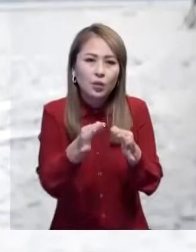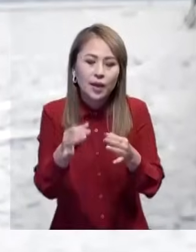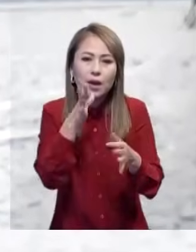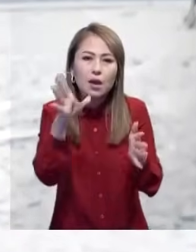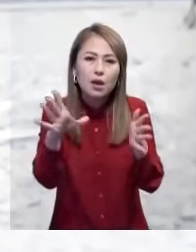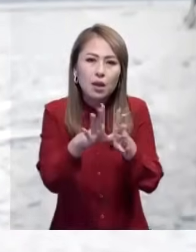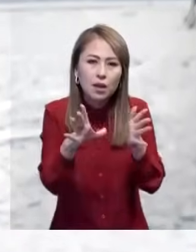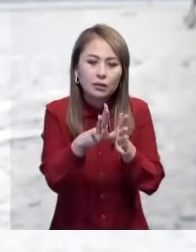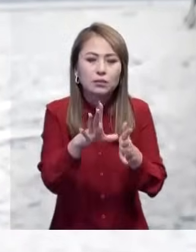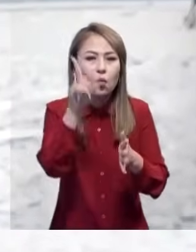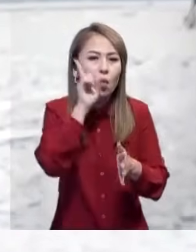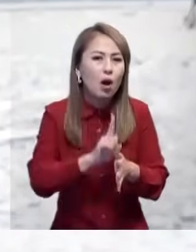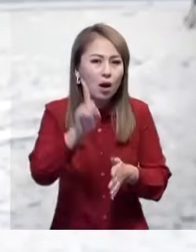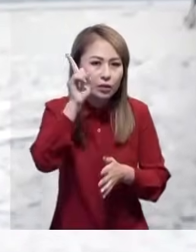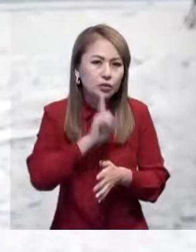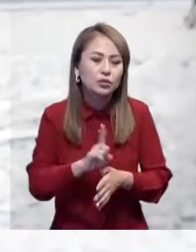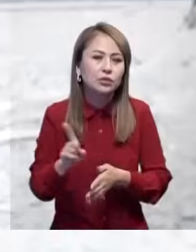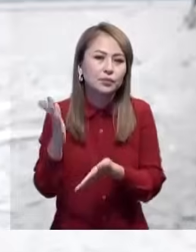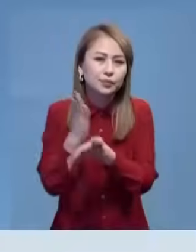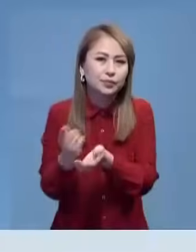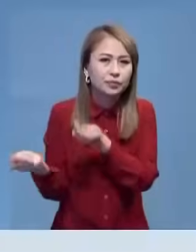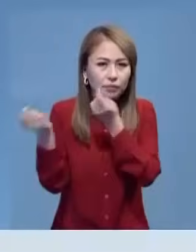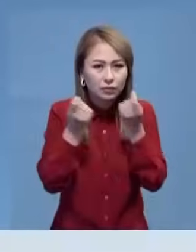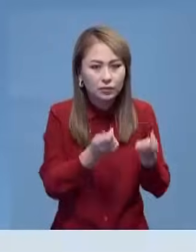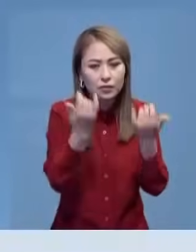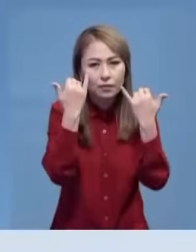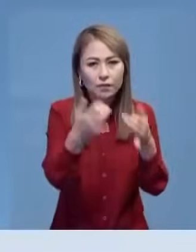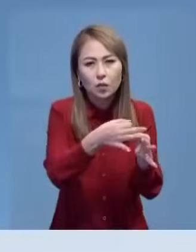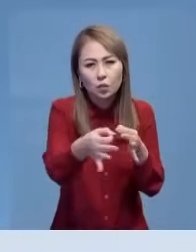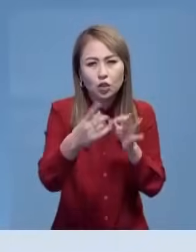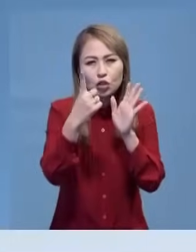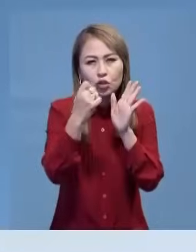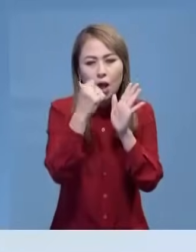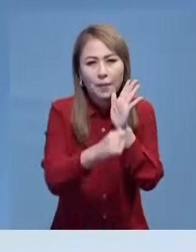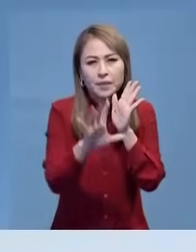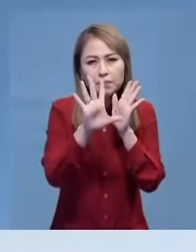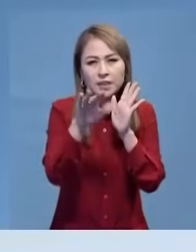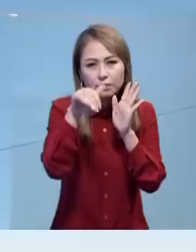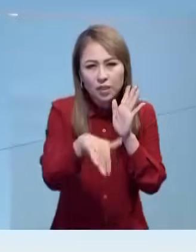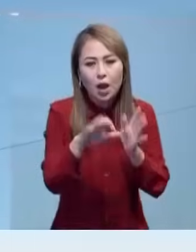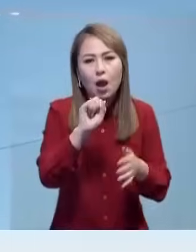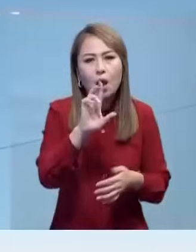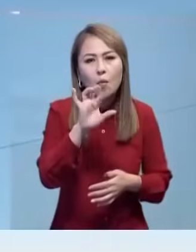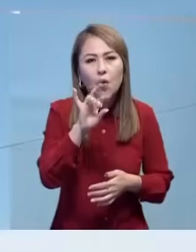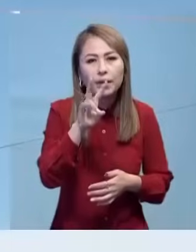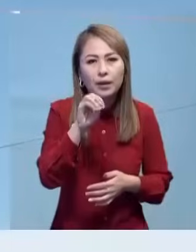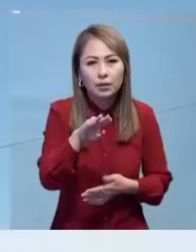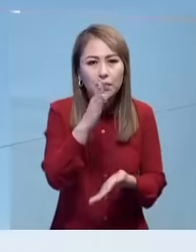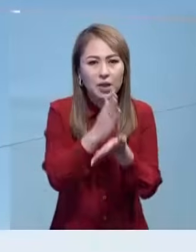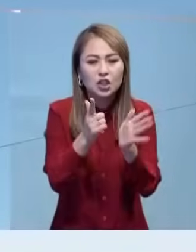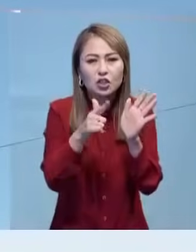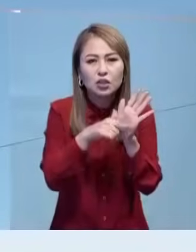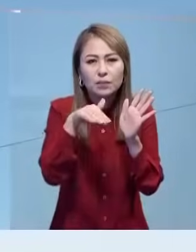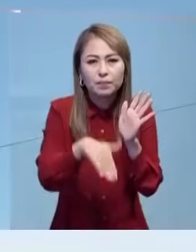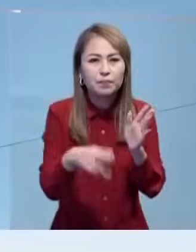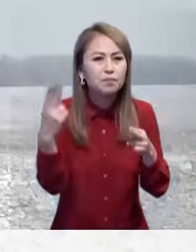электр энергиясы уақытша сырттан тасымалданады. Қазір өңірде 165 мыңнан астам абонент бар, оның 7 мыңы жарықсыз